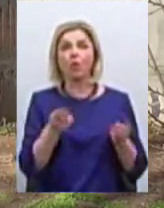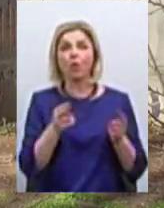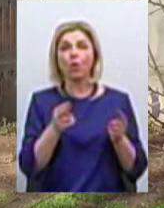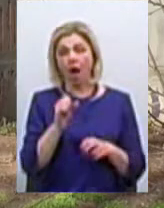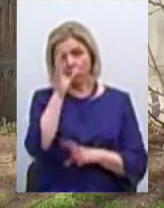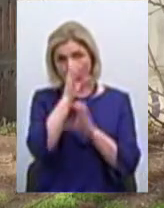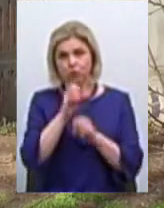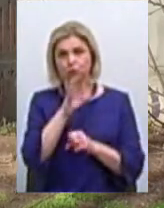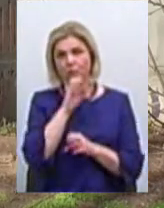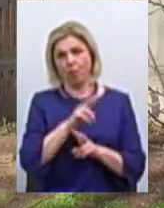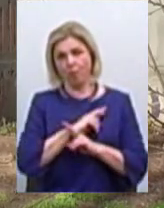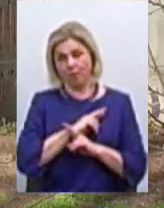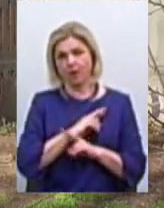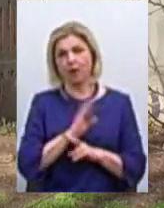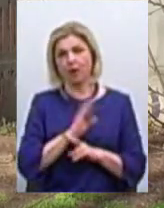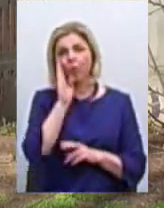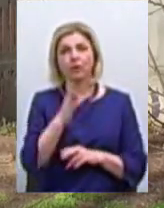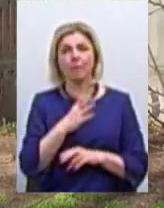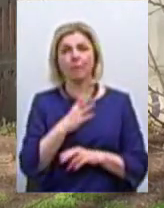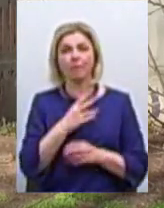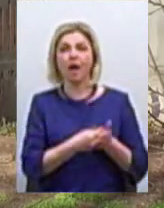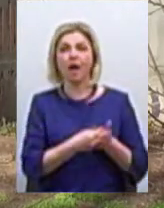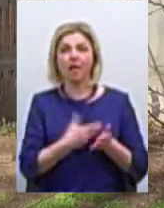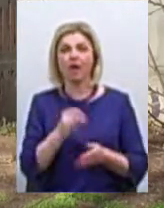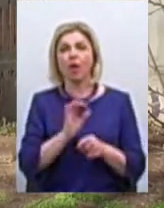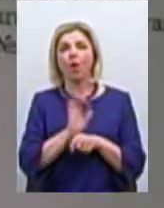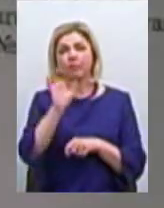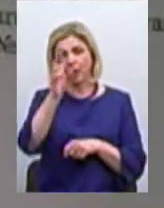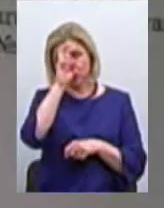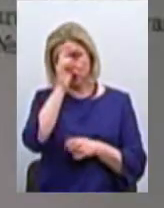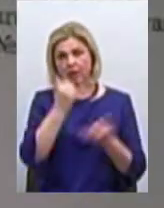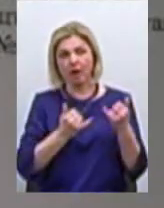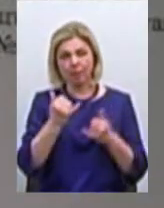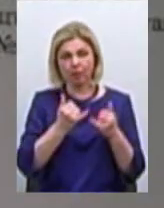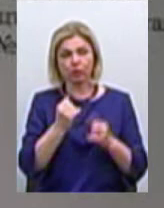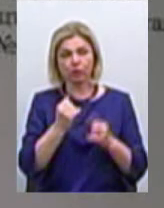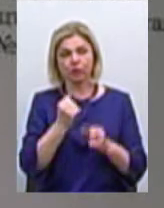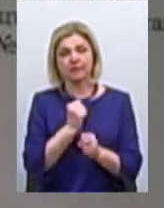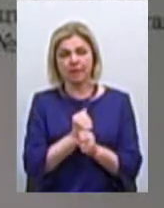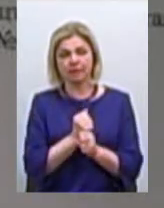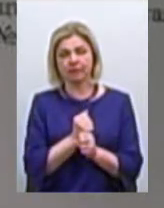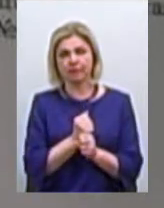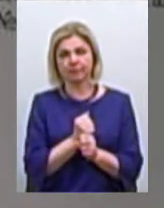померла. От зранку був взятий аналіз, відвезений в державну лабораторію, проведені